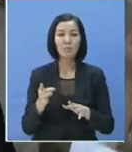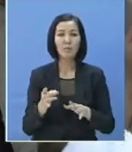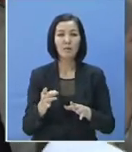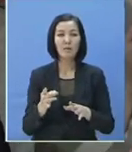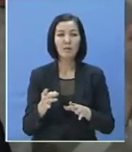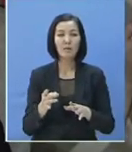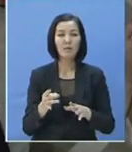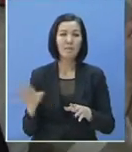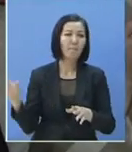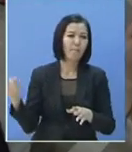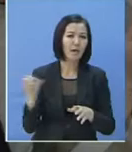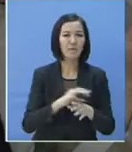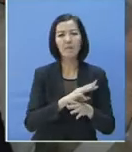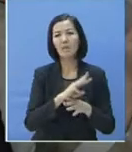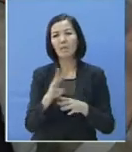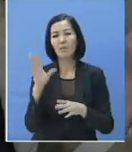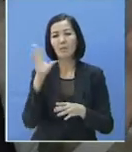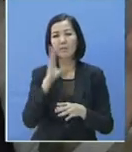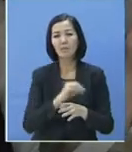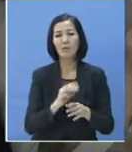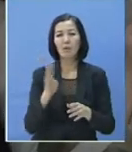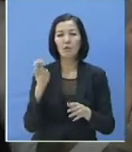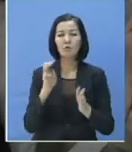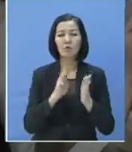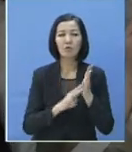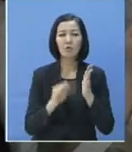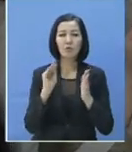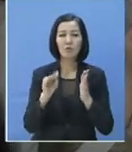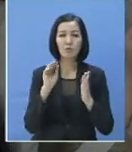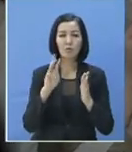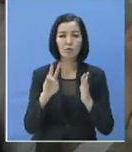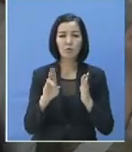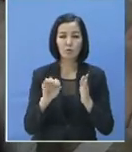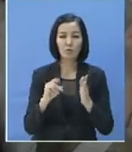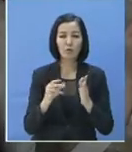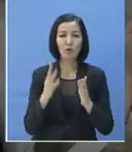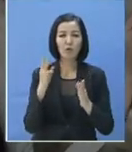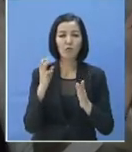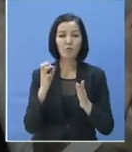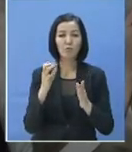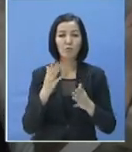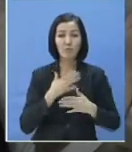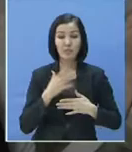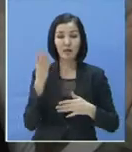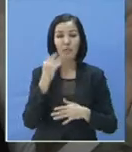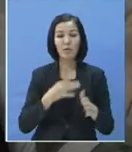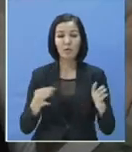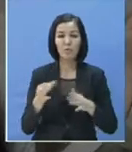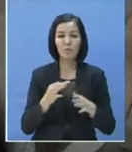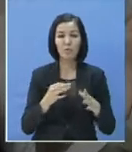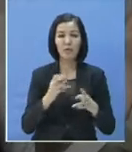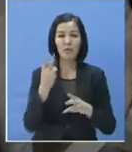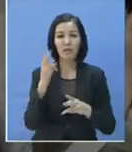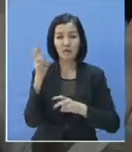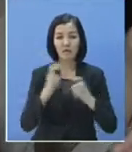Республиканың потребнісі керегі 480 мың тонна, да? А біз соның 300-ін біз только Алматы